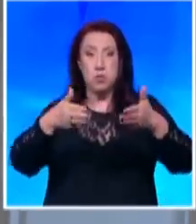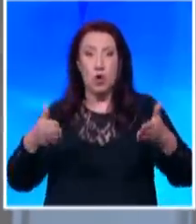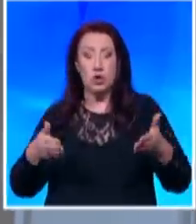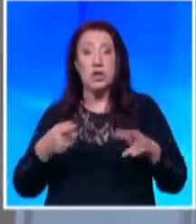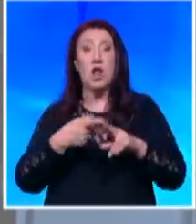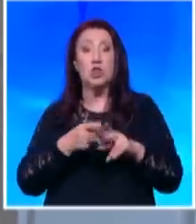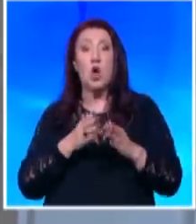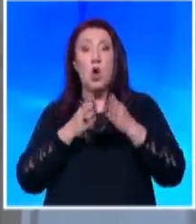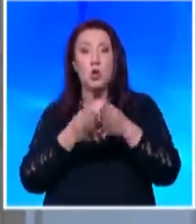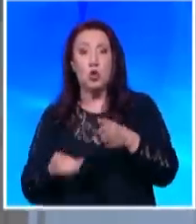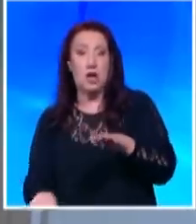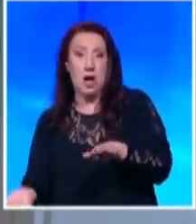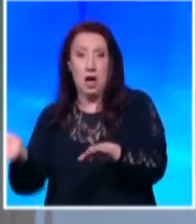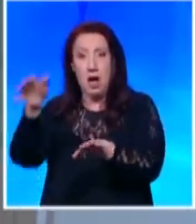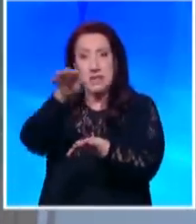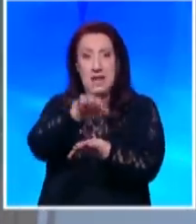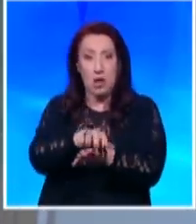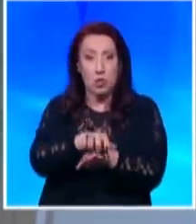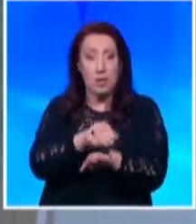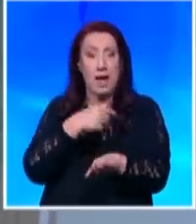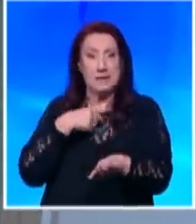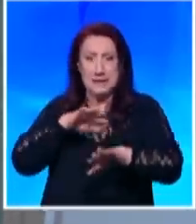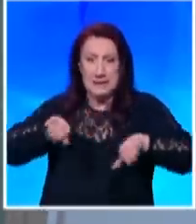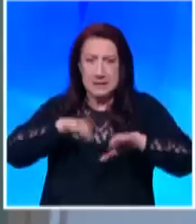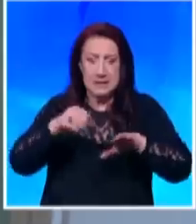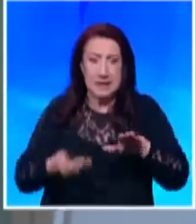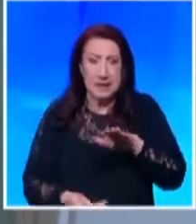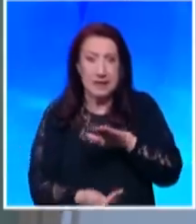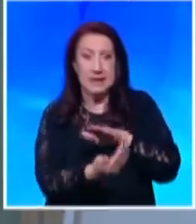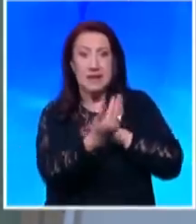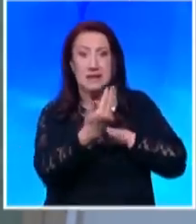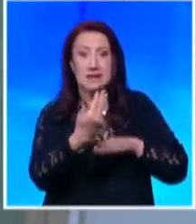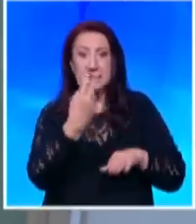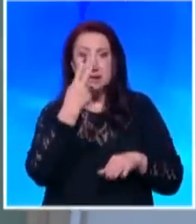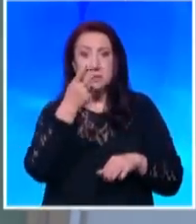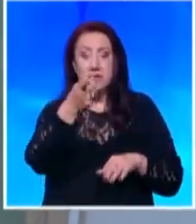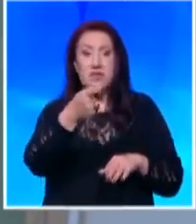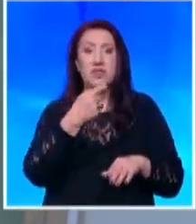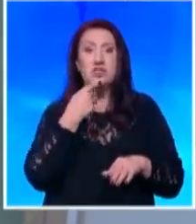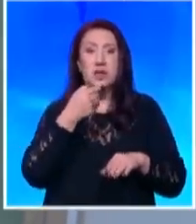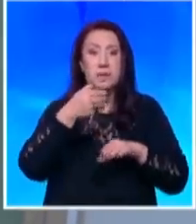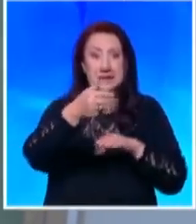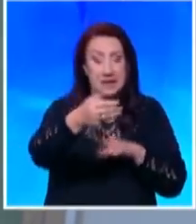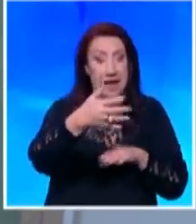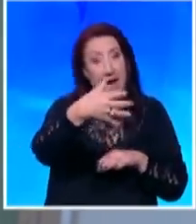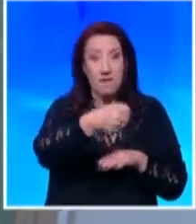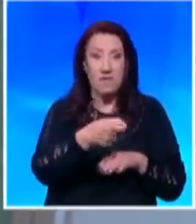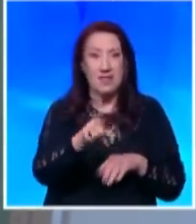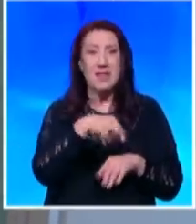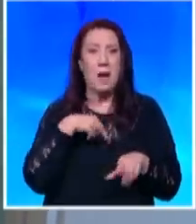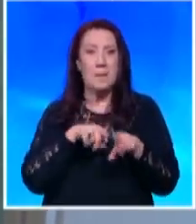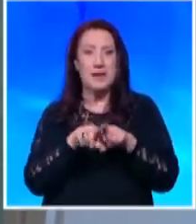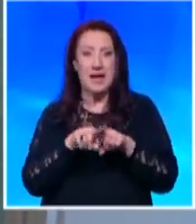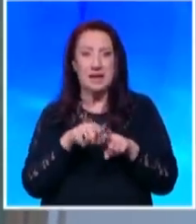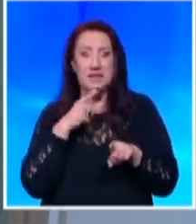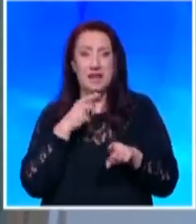захлюпва. Аз излизам и гледам деткото и настрани. Утира и хванал го, ета и